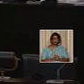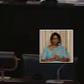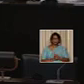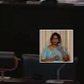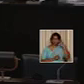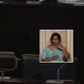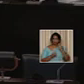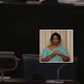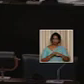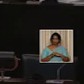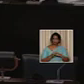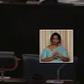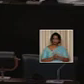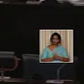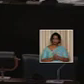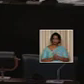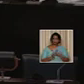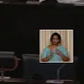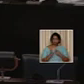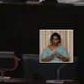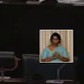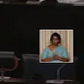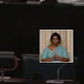තුන්වෙනි ප්‍රශ්නය පිළිතුරු